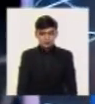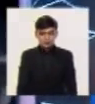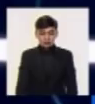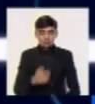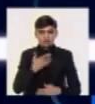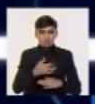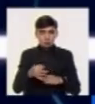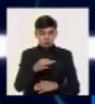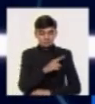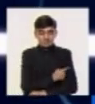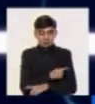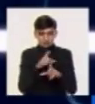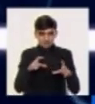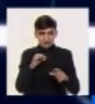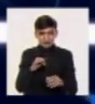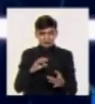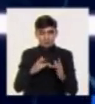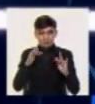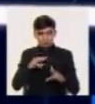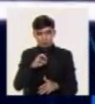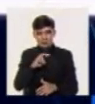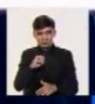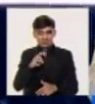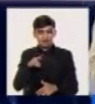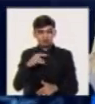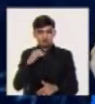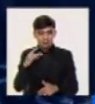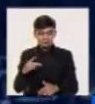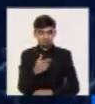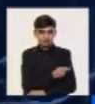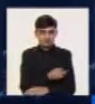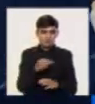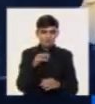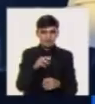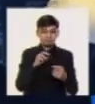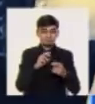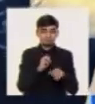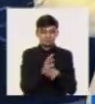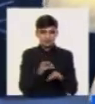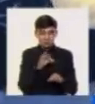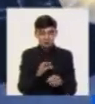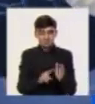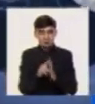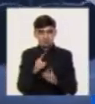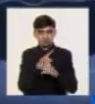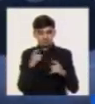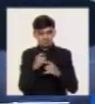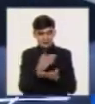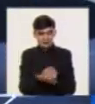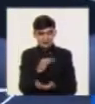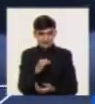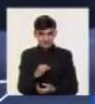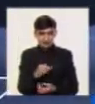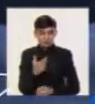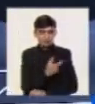Жамбыл облысының дәрігерлері мессенджерлер арқылы коронавирусқа қарсы вакцина салу пилоттық жобасы іске қосылды деп хабарлама таратып жатыр.